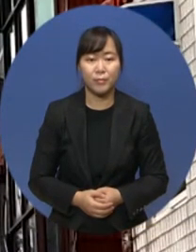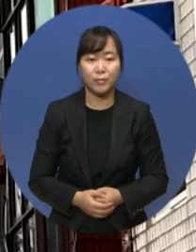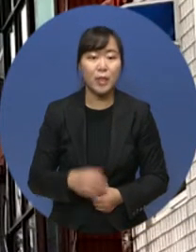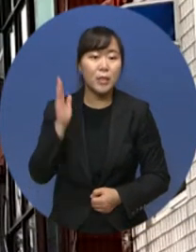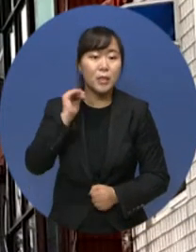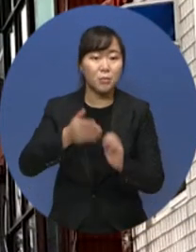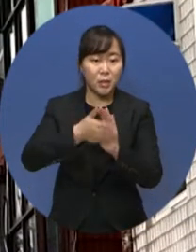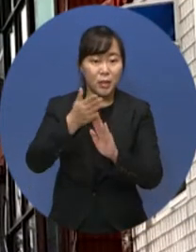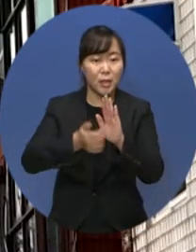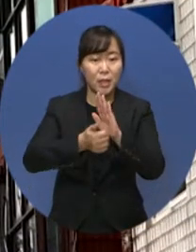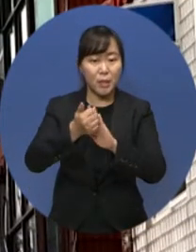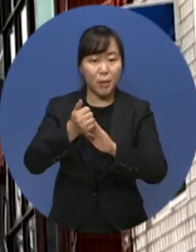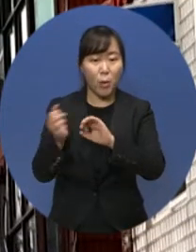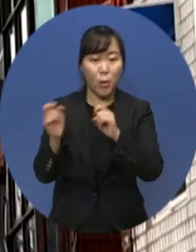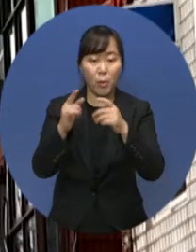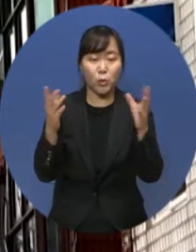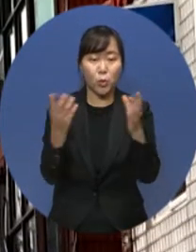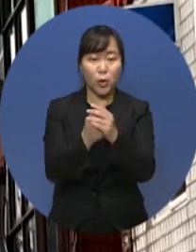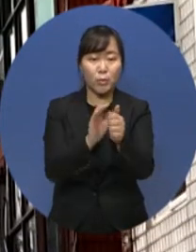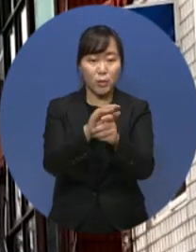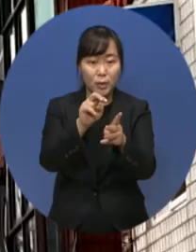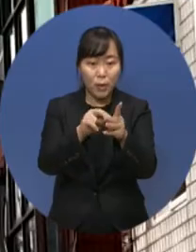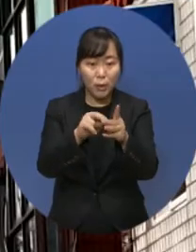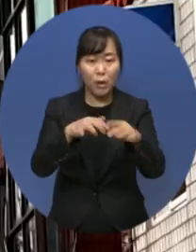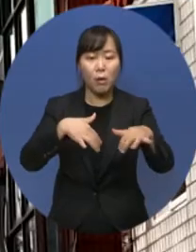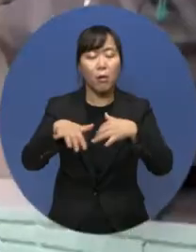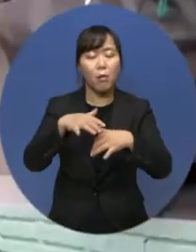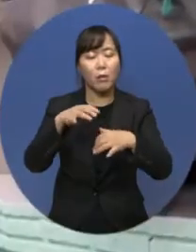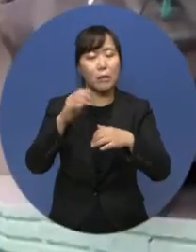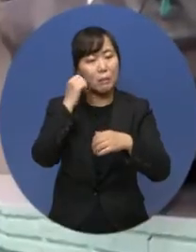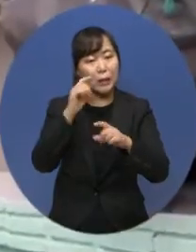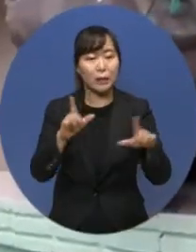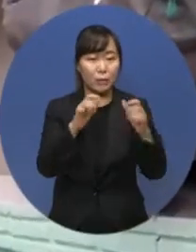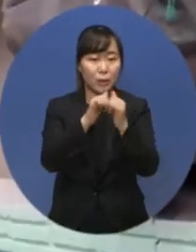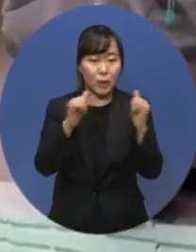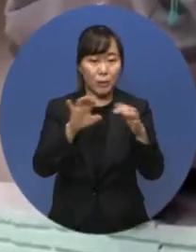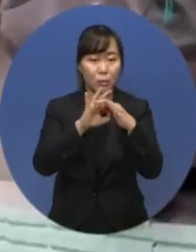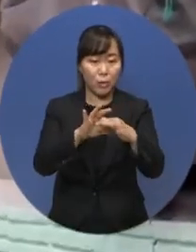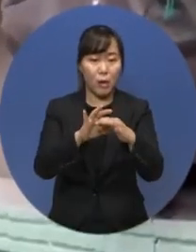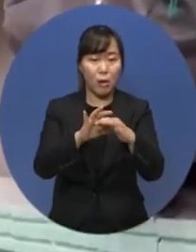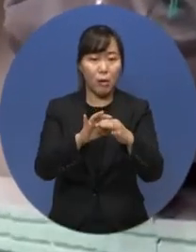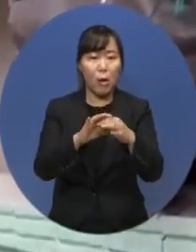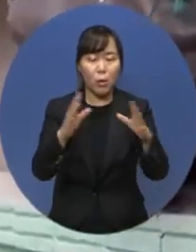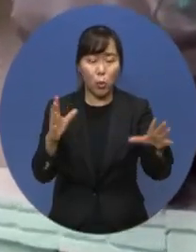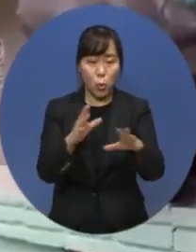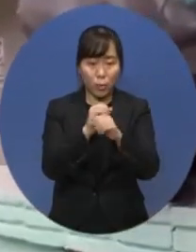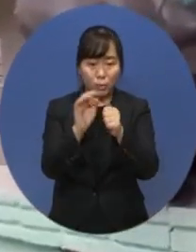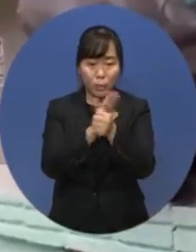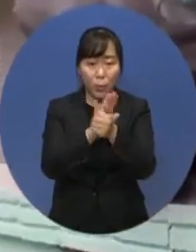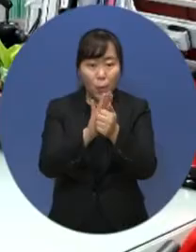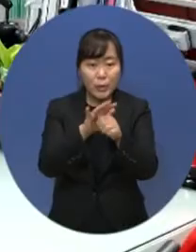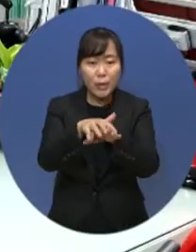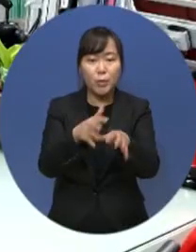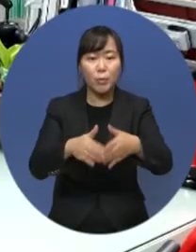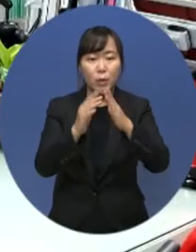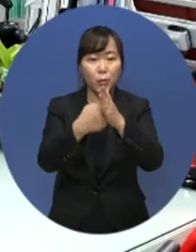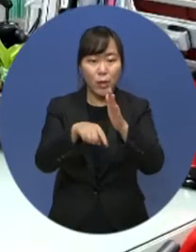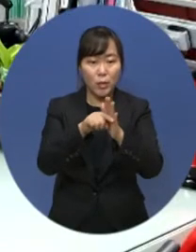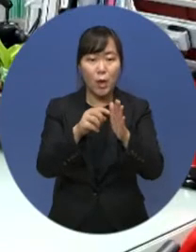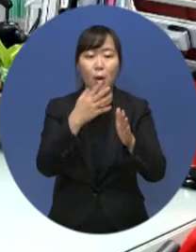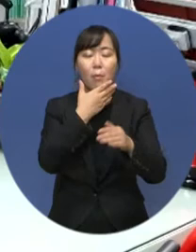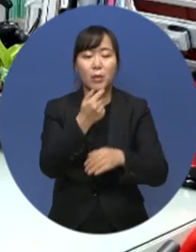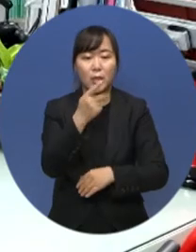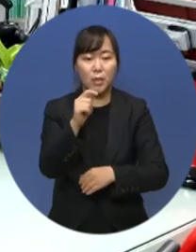의정부시 희망회복종합지원센터는 노숙인을 위한 지역 내 통합 돌봄 체계를 구축하기 위해 복지TV